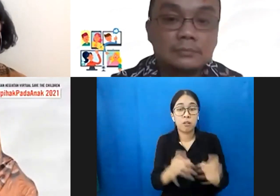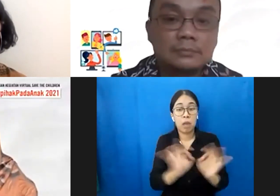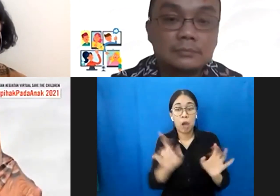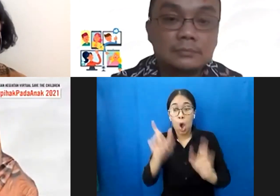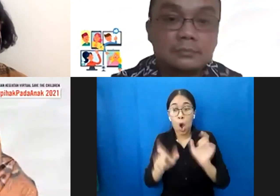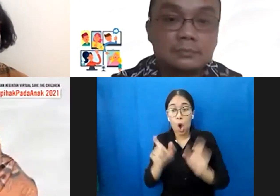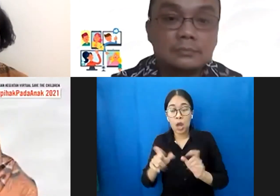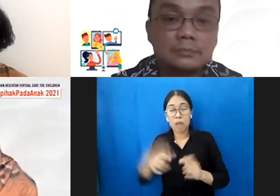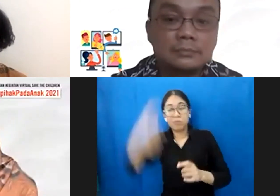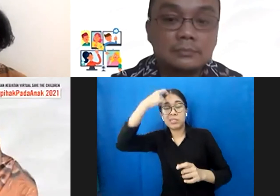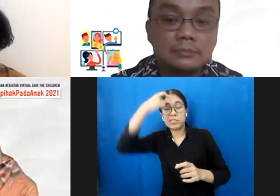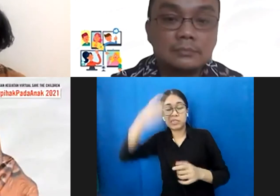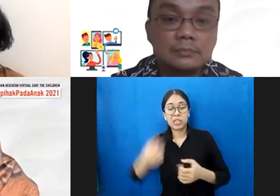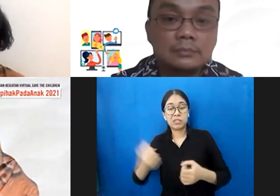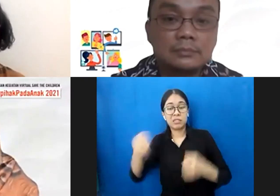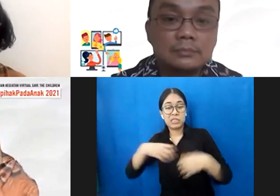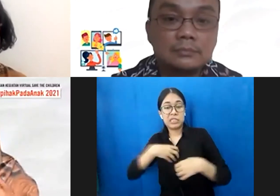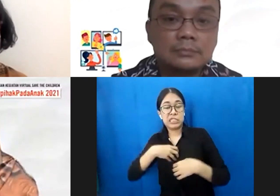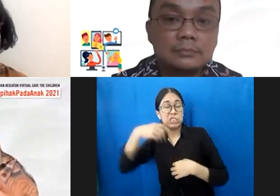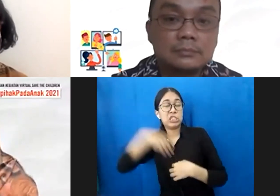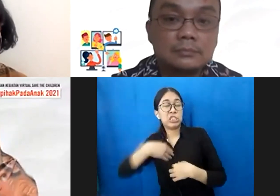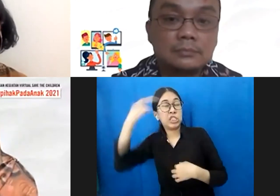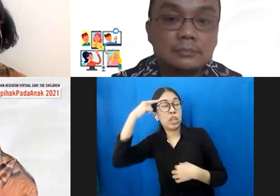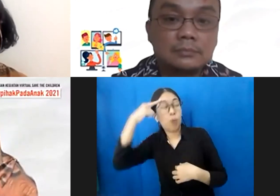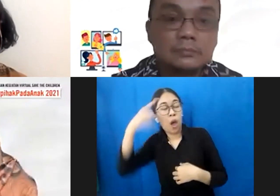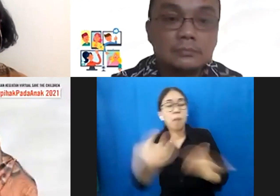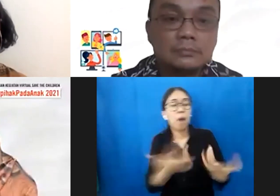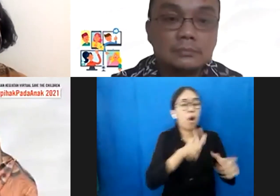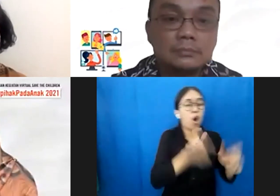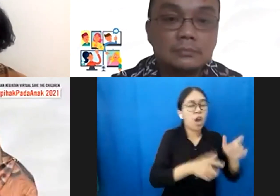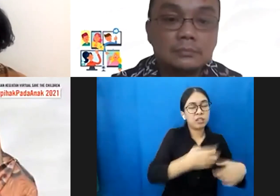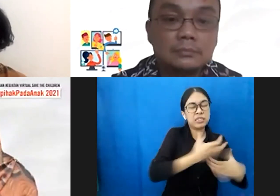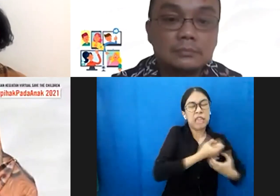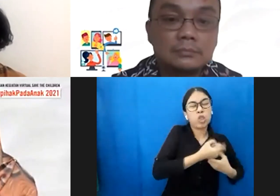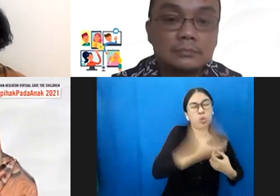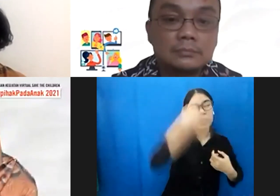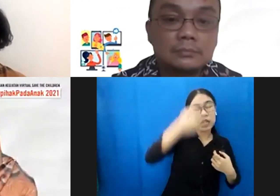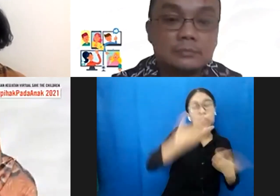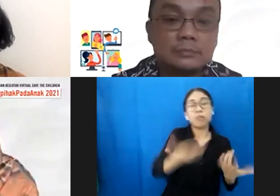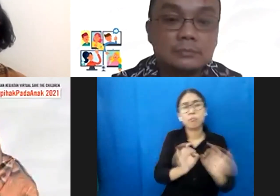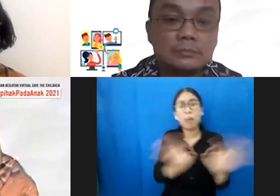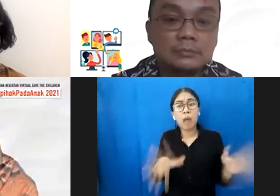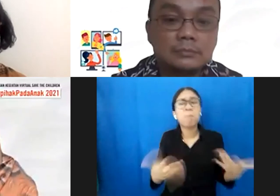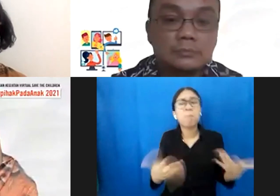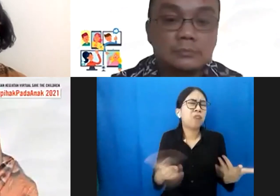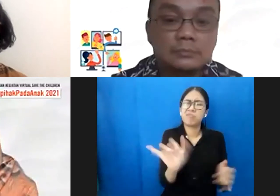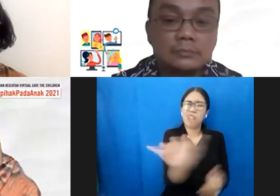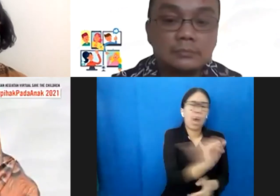sakit jantung, tidak ada bedanya. Nah, jadi setiap kesempatan apapun gitu, kalau memang saya bisa tuh saya selalu